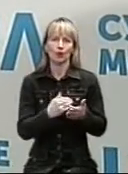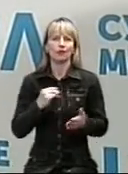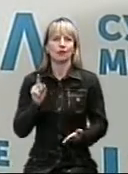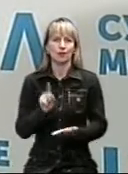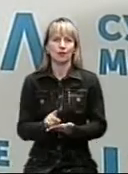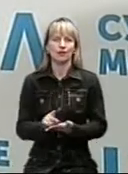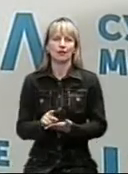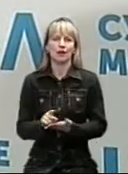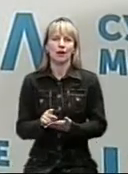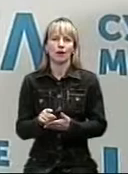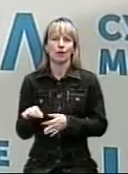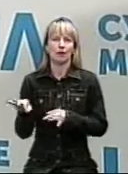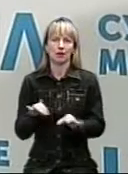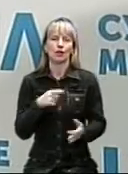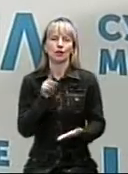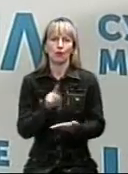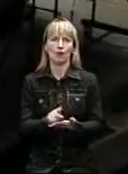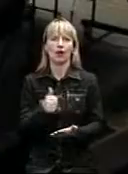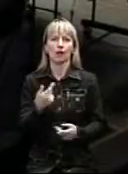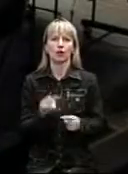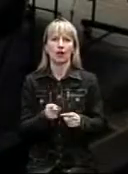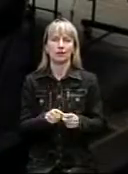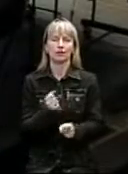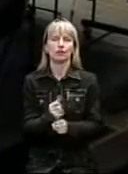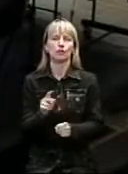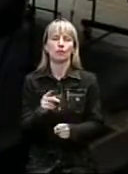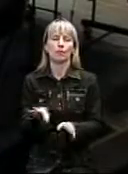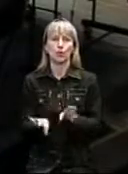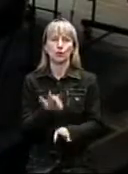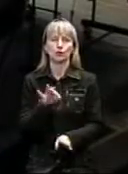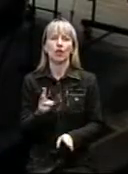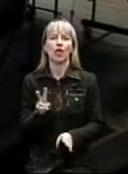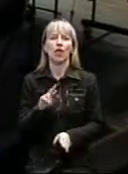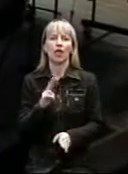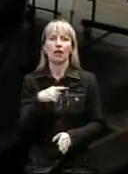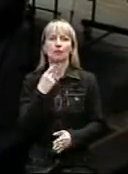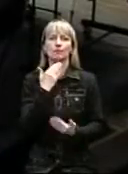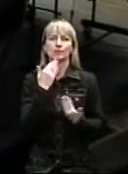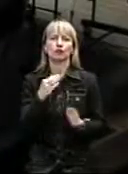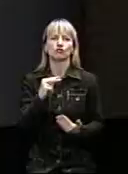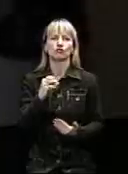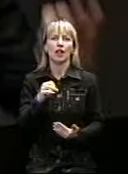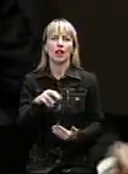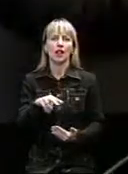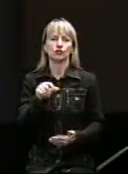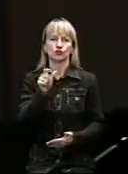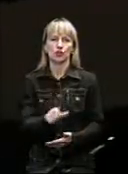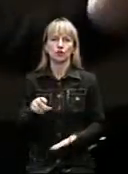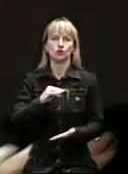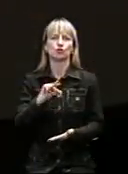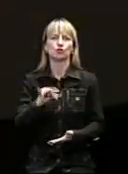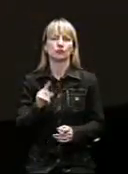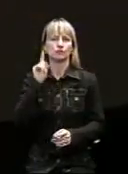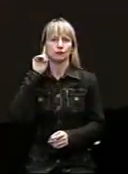повинна приїхати, я повинна добре це грати, щоб це вийшло. Як зазначають члени журі, за останні 5 років значно зросла